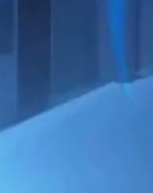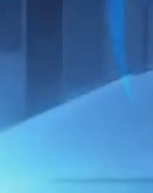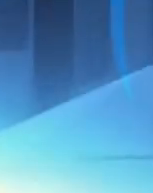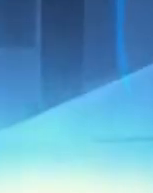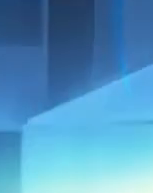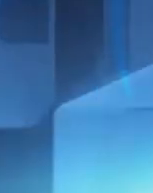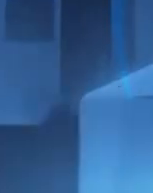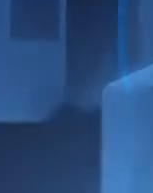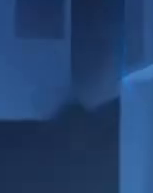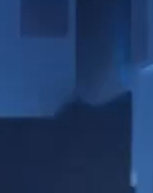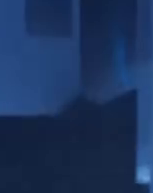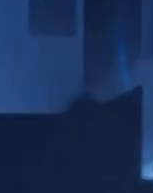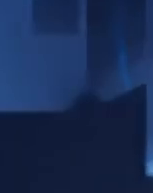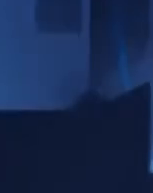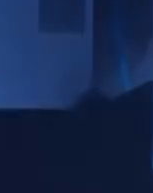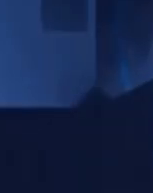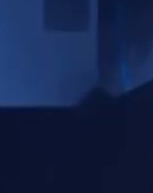Өтеев, Нұрсұлтан.